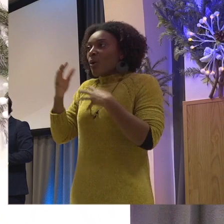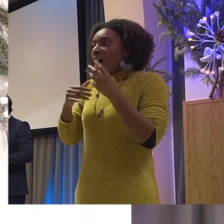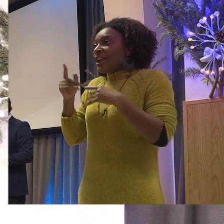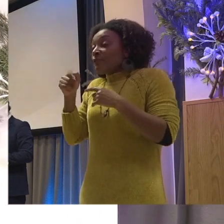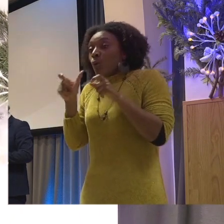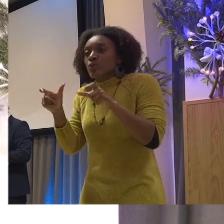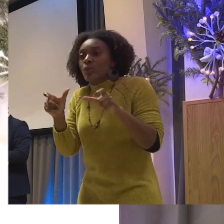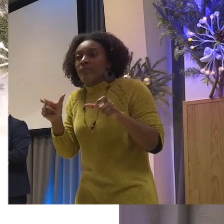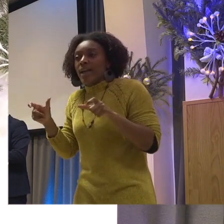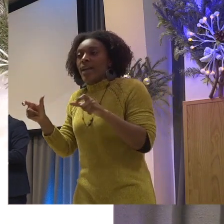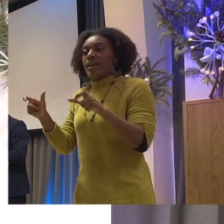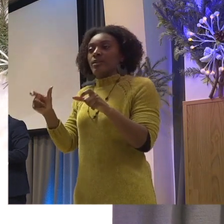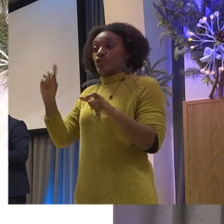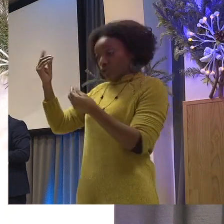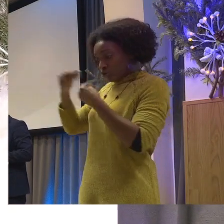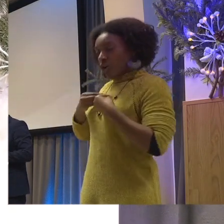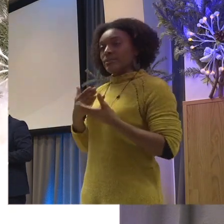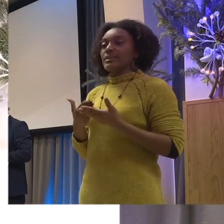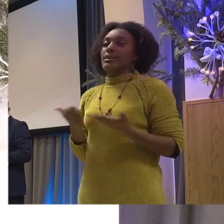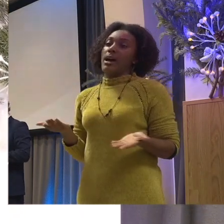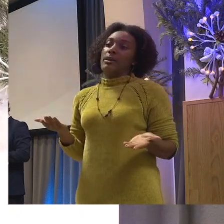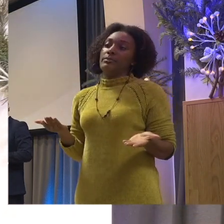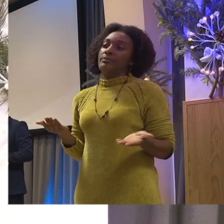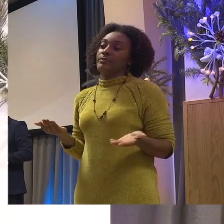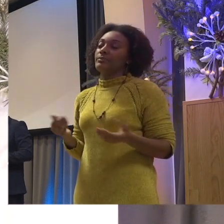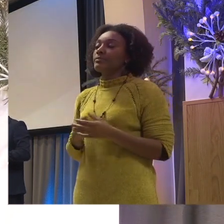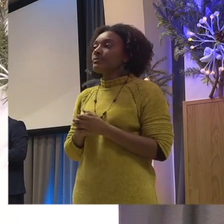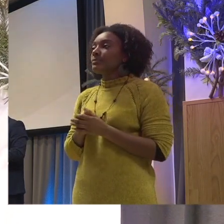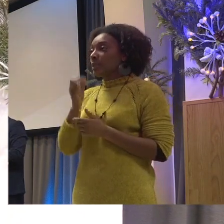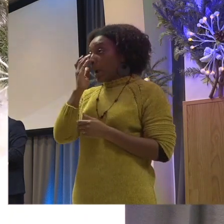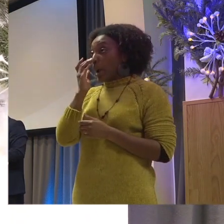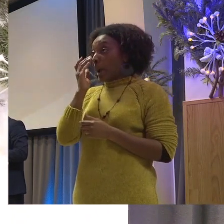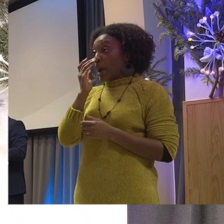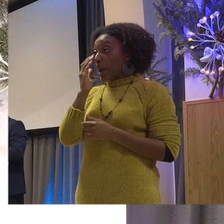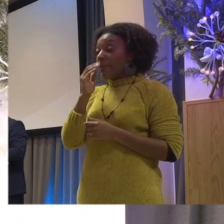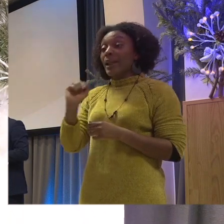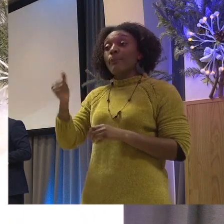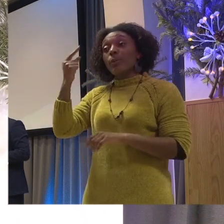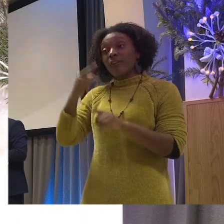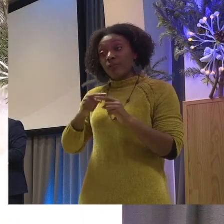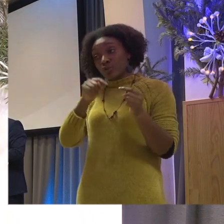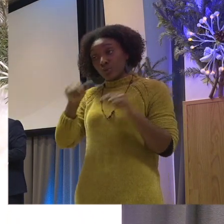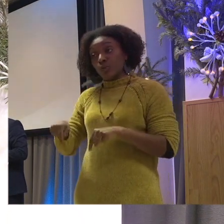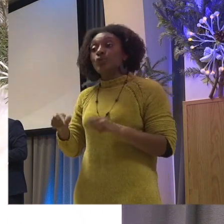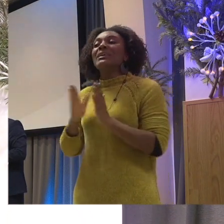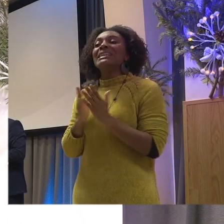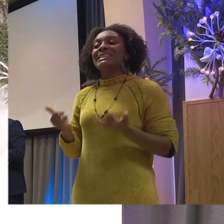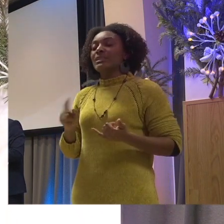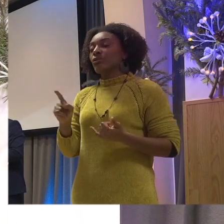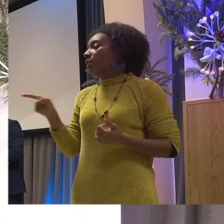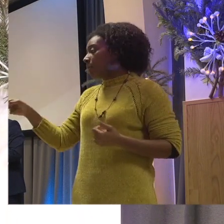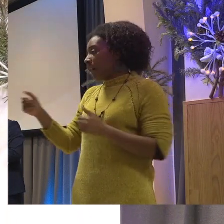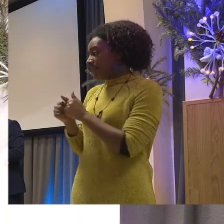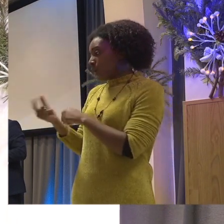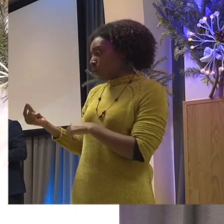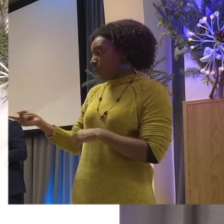honorable et droit. Que votre réputation soit bonne. Alléluia. La première fois que je suis venu à l'église, grâce à Fabien et Marie, quand je suis rentré chez